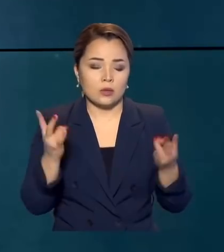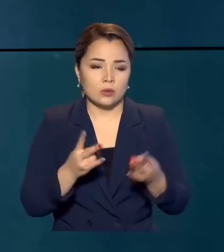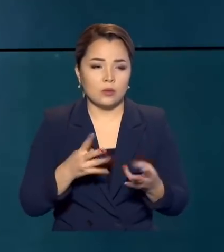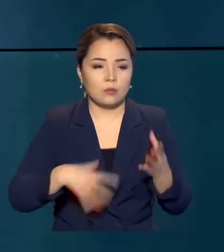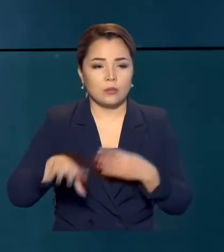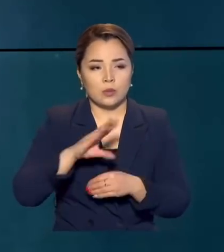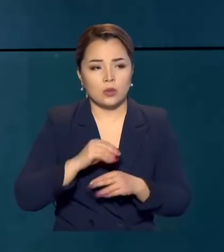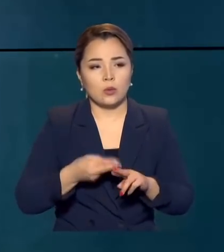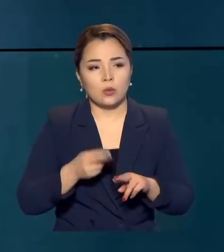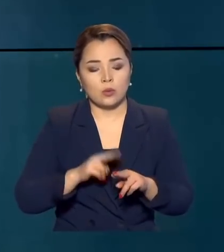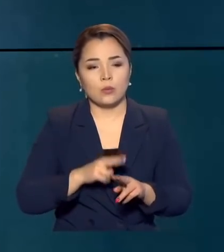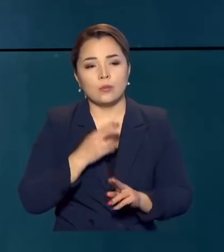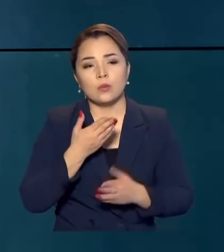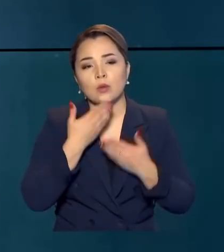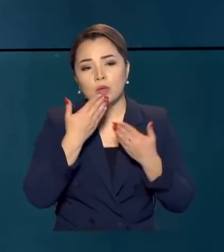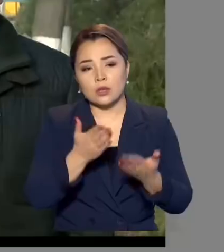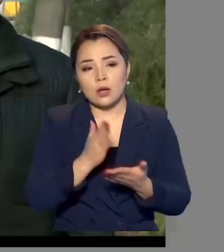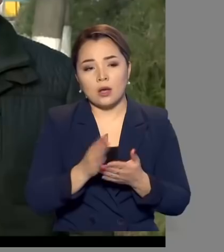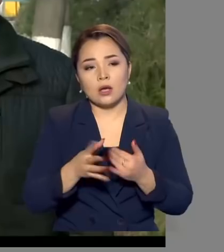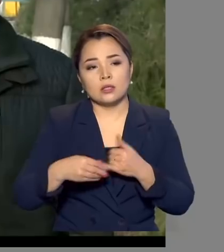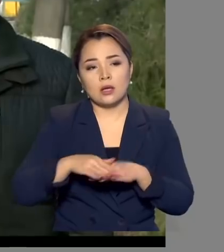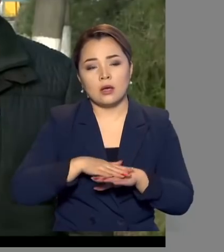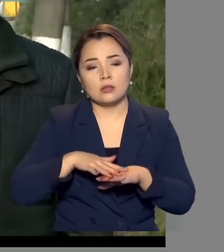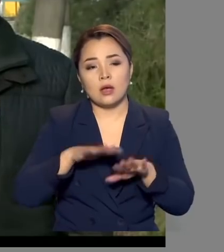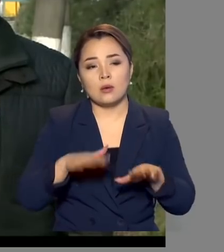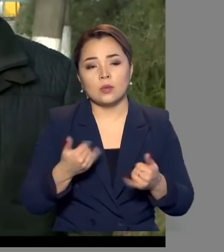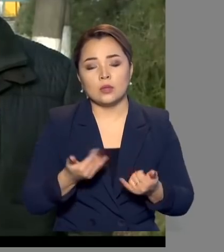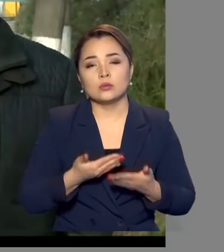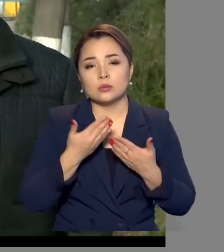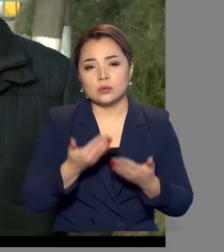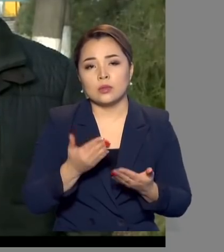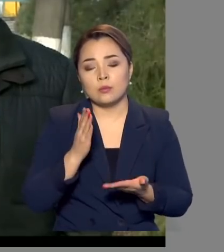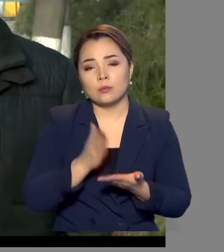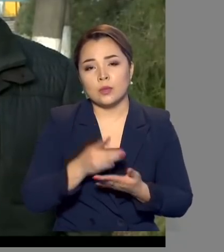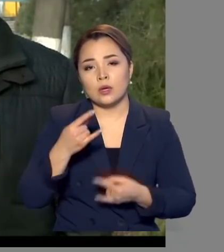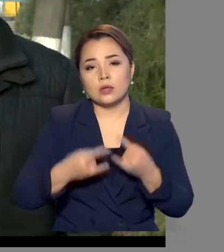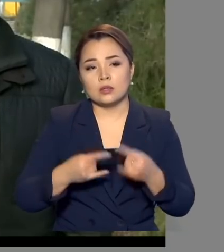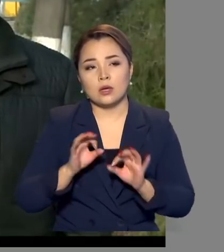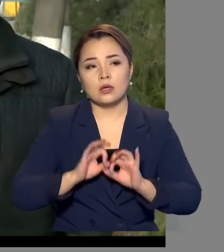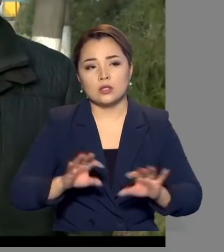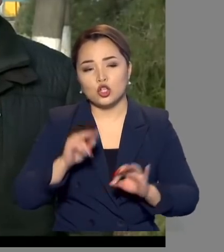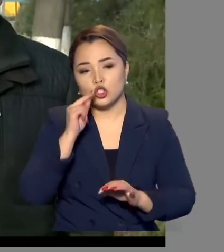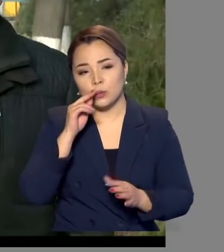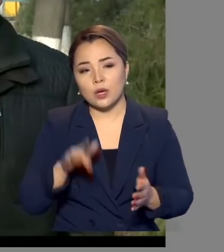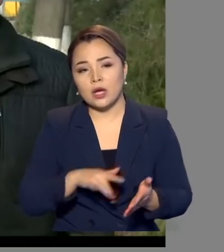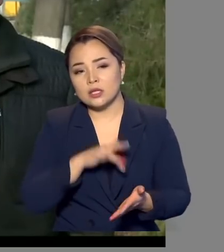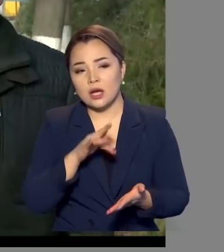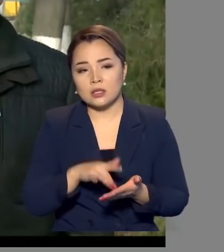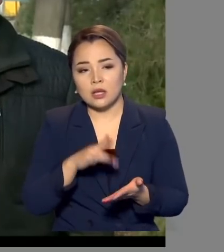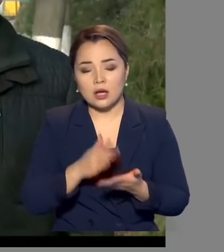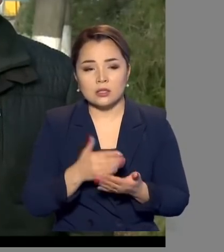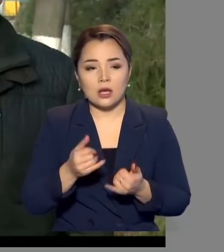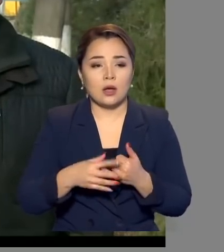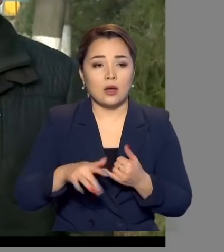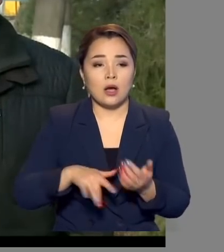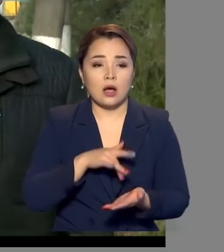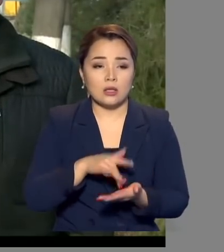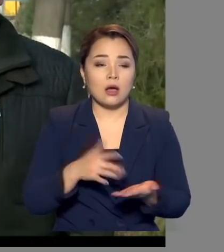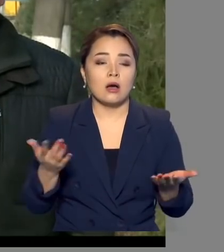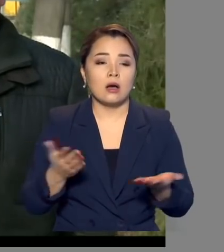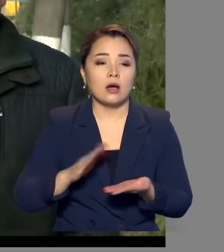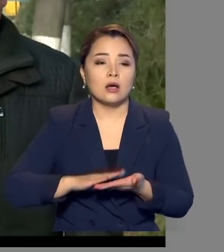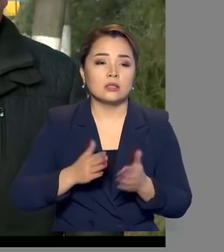көкейіндегі сі осы. Қазір аймақтағы тілшіміз Ғани Қалмаханов студиямен тікелей байланысқа қосылуға әзір. Ғани, мегаполистегі бүгінгі